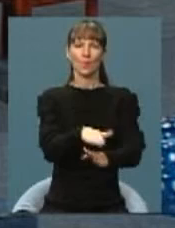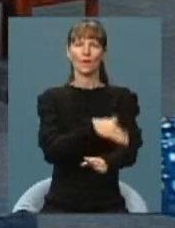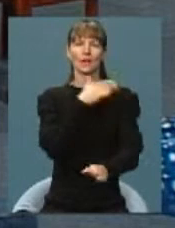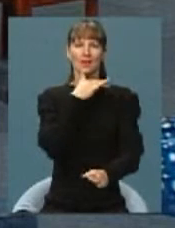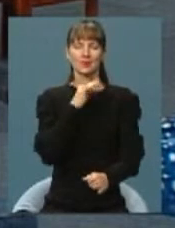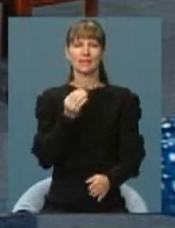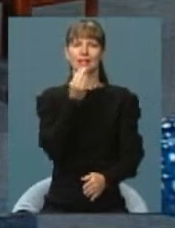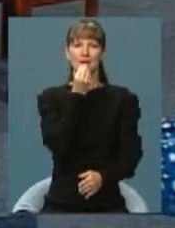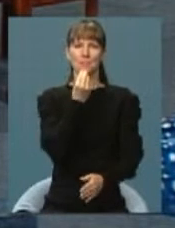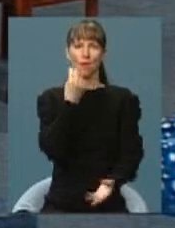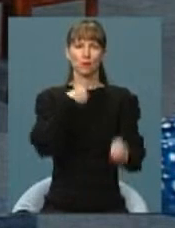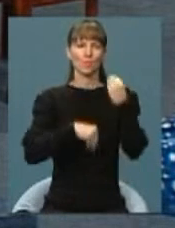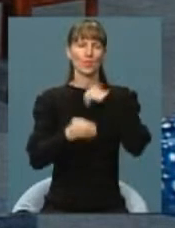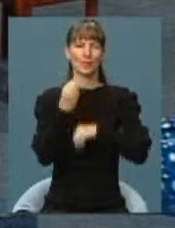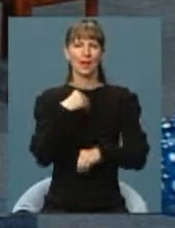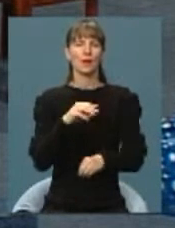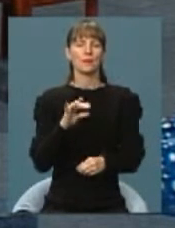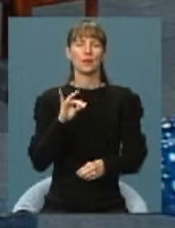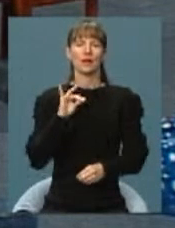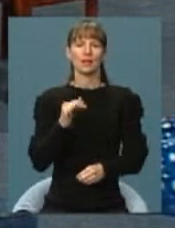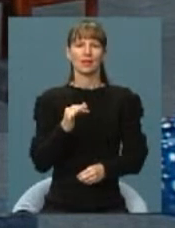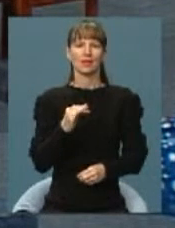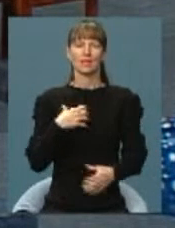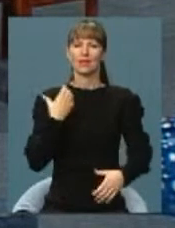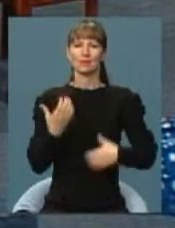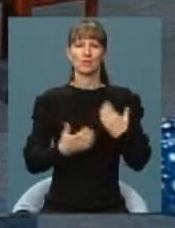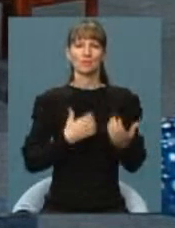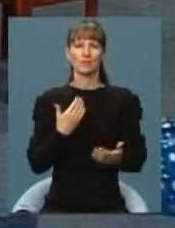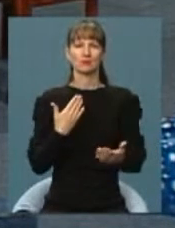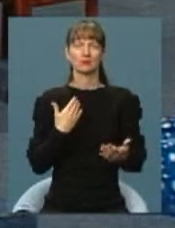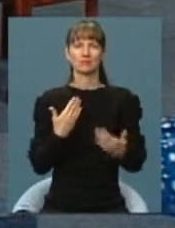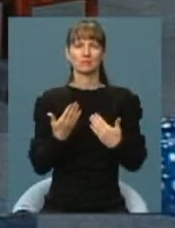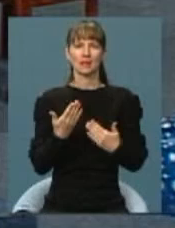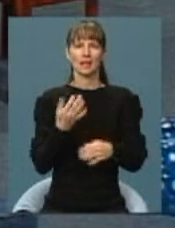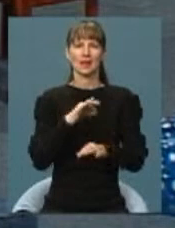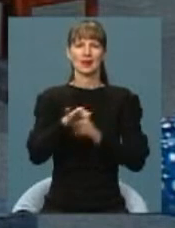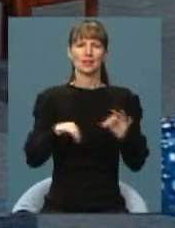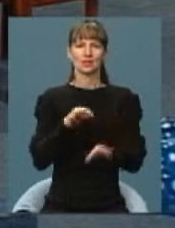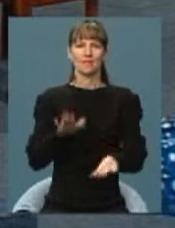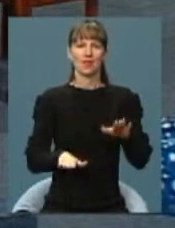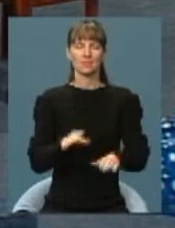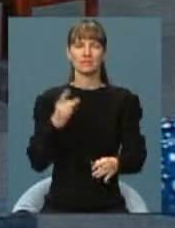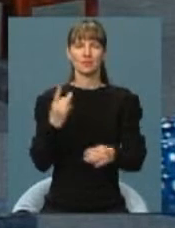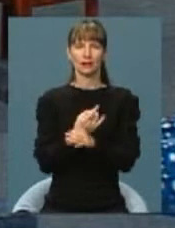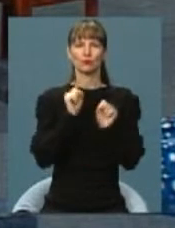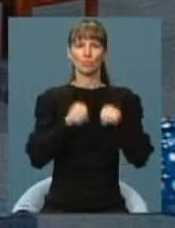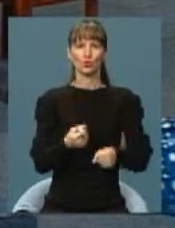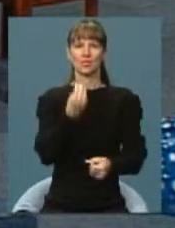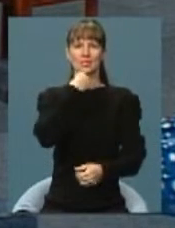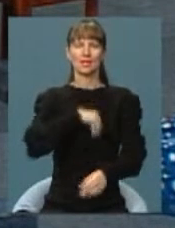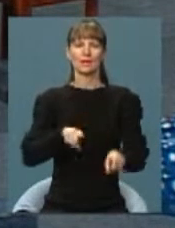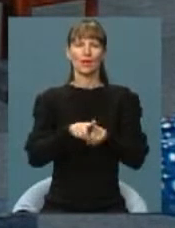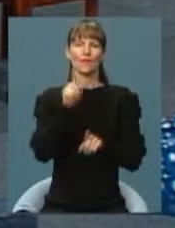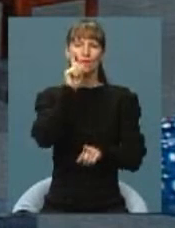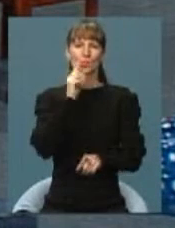І їмо, поїдаємо, і взагалі не хвилюємося стосовно зайвої ваги. Бо разок можна і спробувати таку